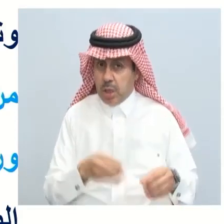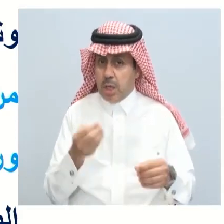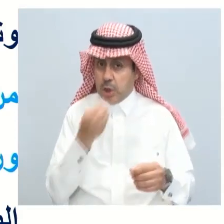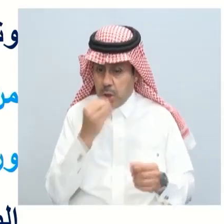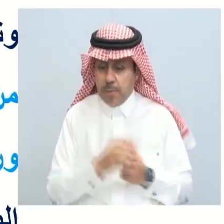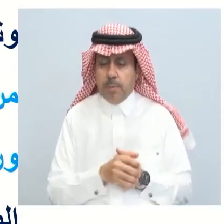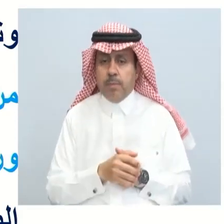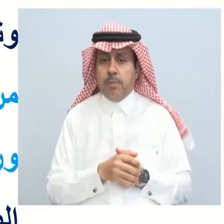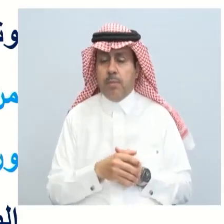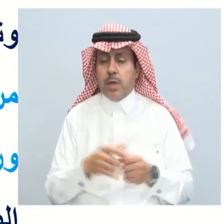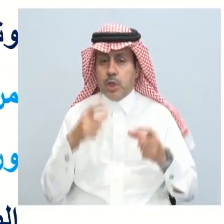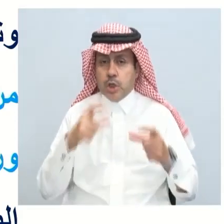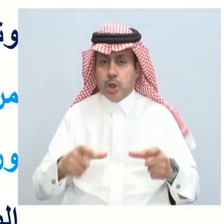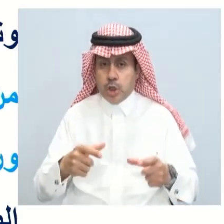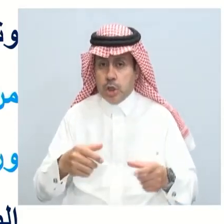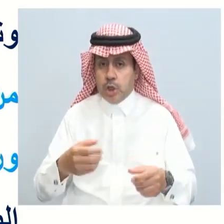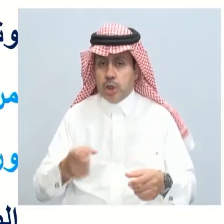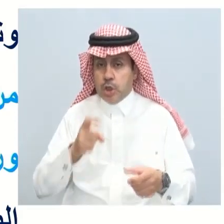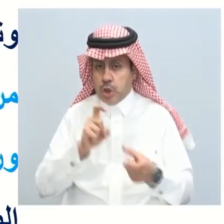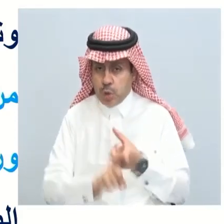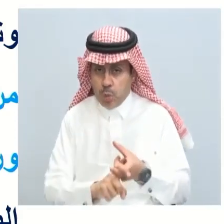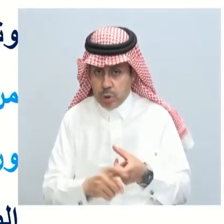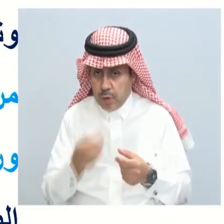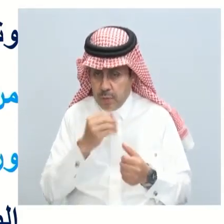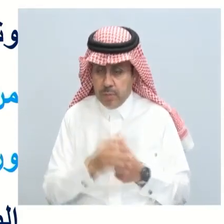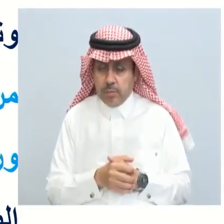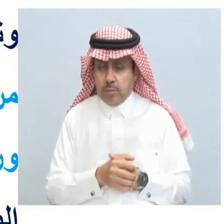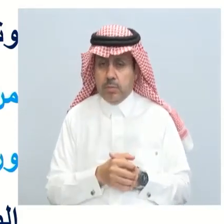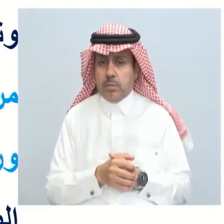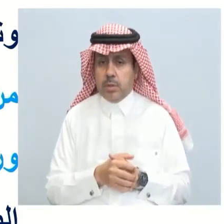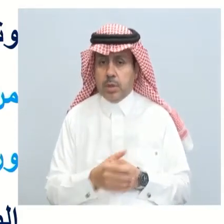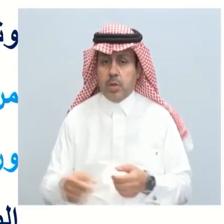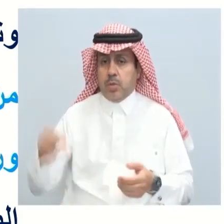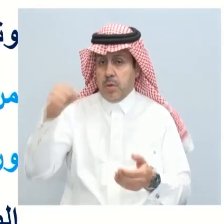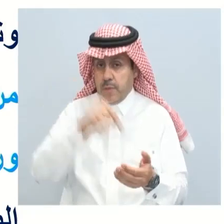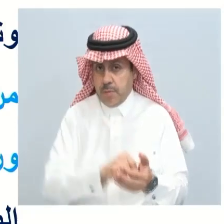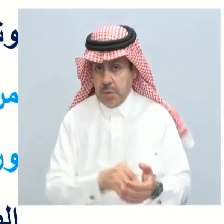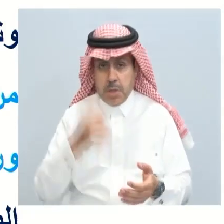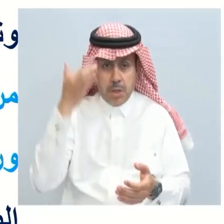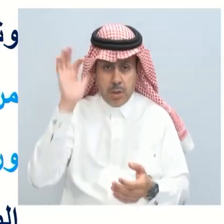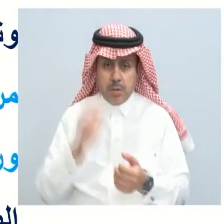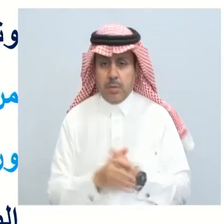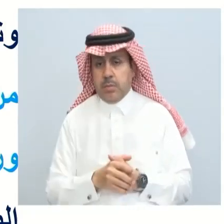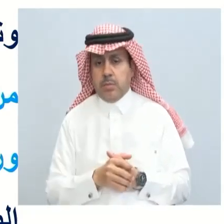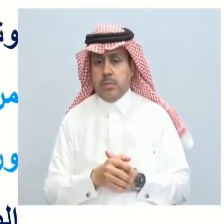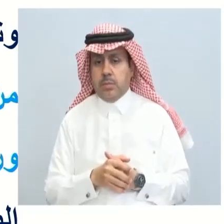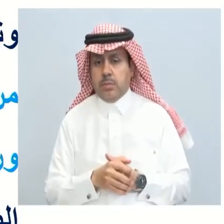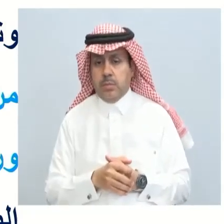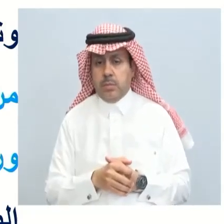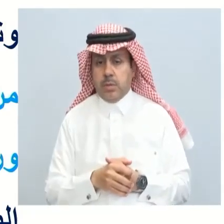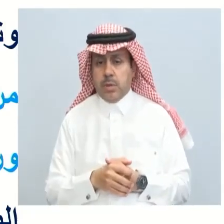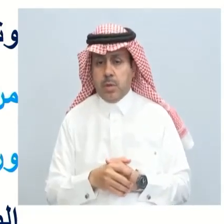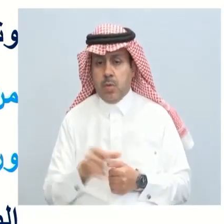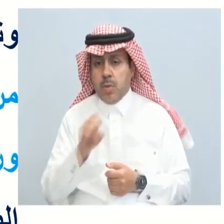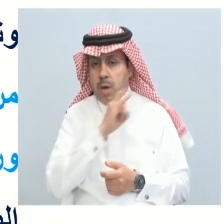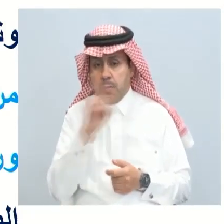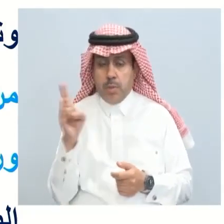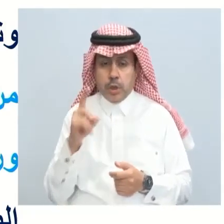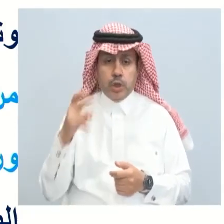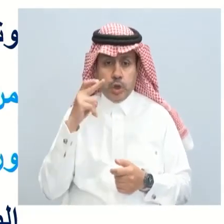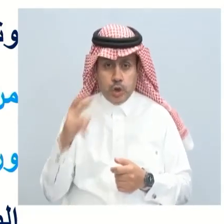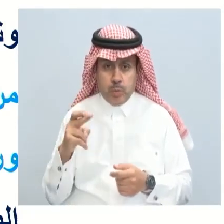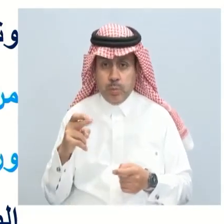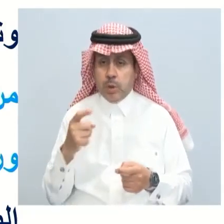طعام الوليمه يمنعها من ياتيها ويدعى اليها من ياباه ومن لم يجب